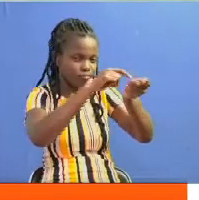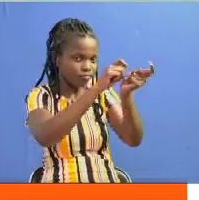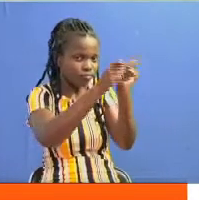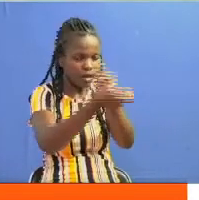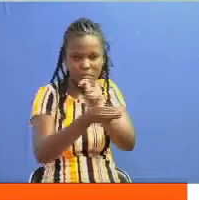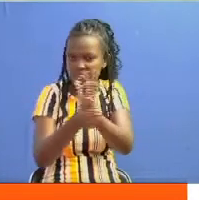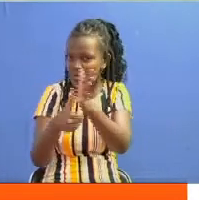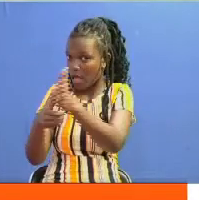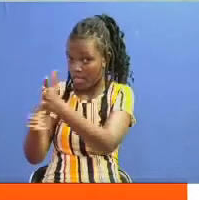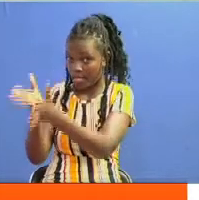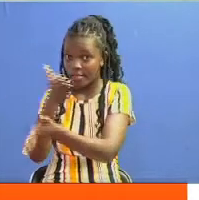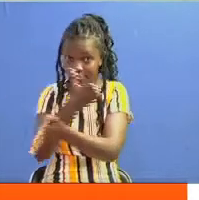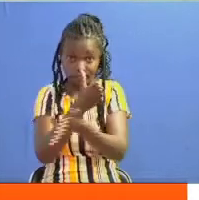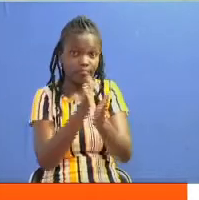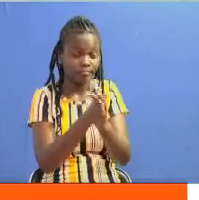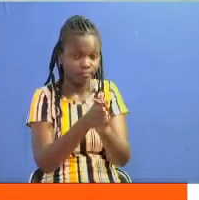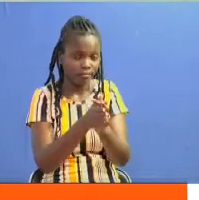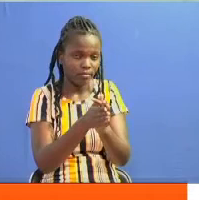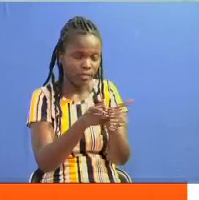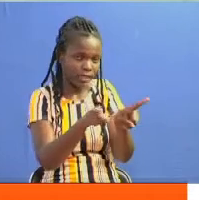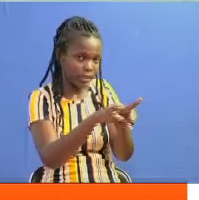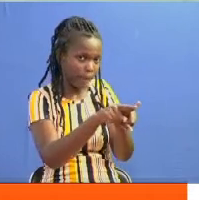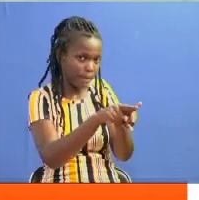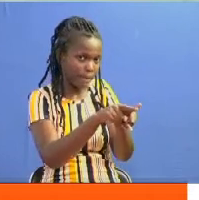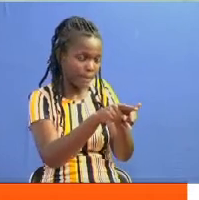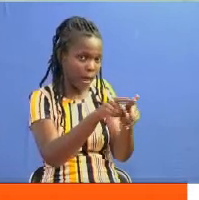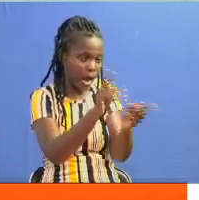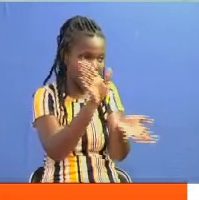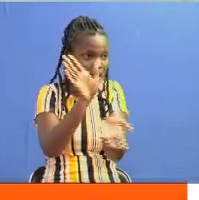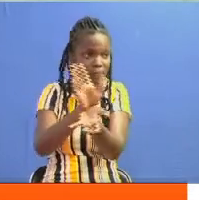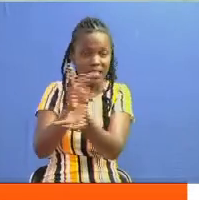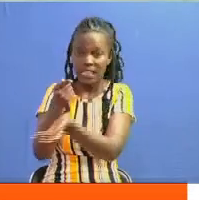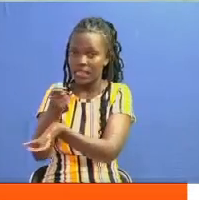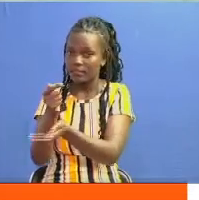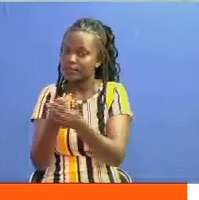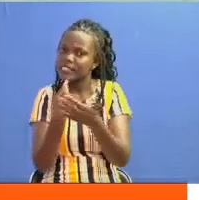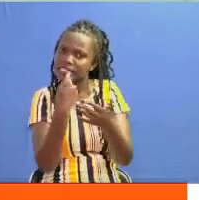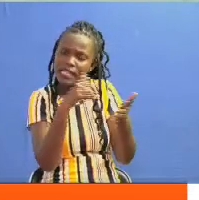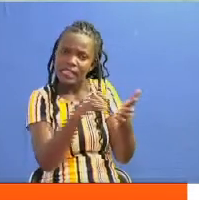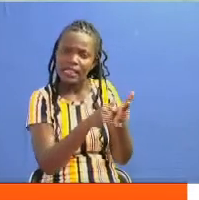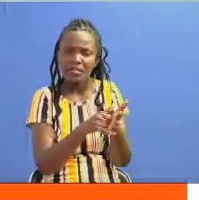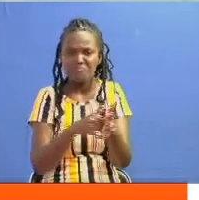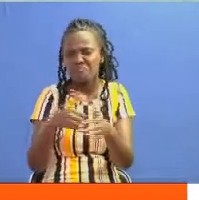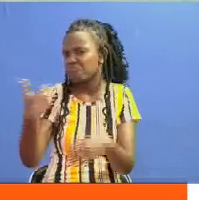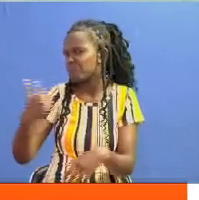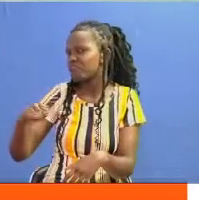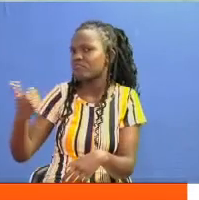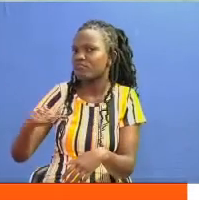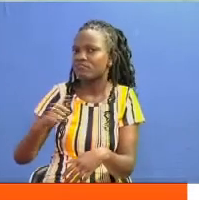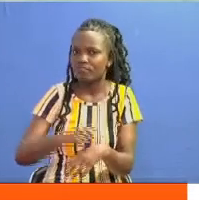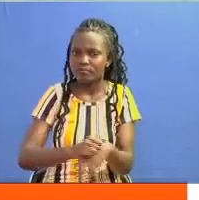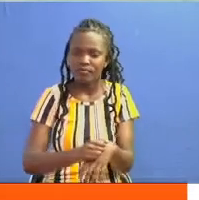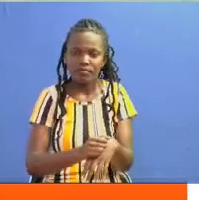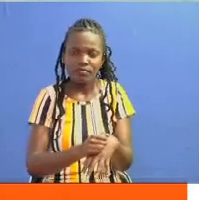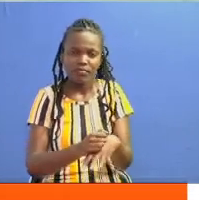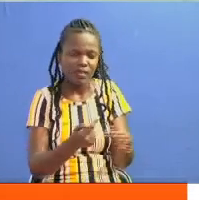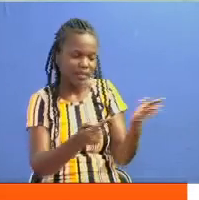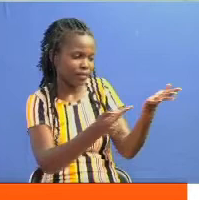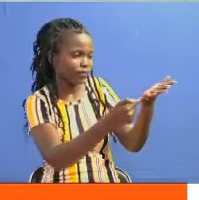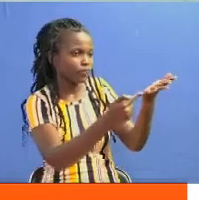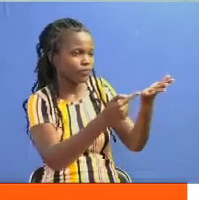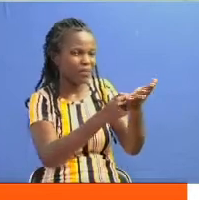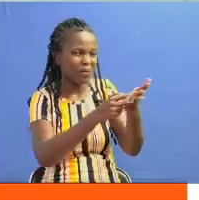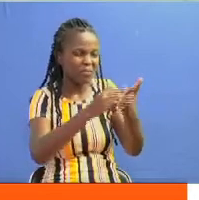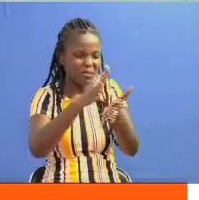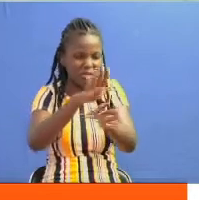ambayo ilikumba mitambo yao. Kadhalika kampuni hii ya kusambaza umeme imedokeza kuwa bado mitambo itafanya kazi polepole wakati wa